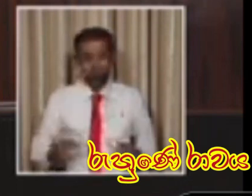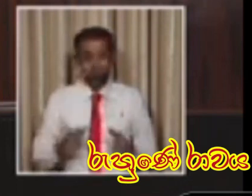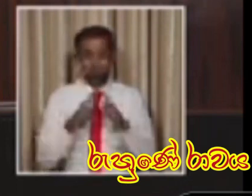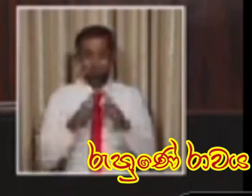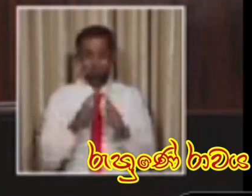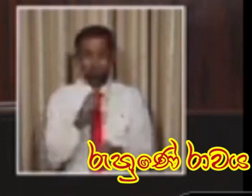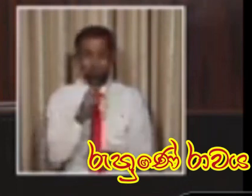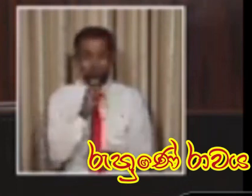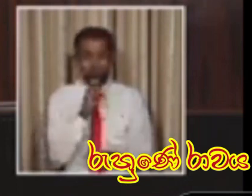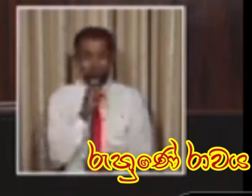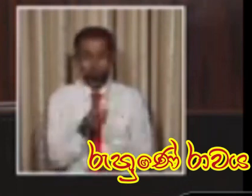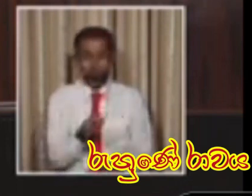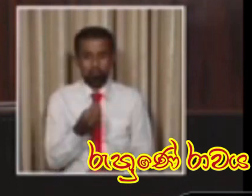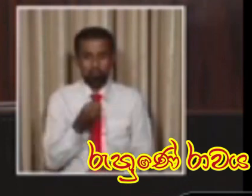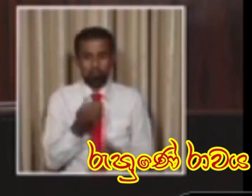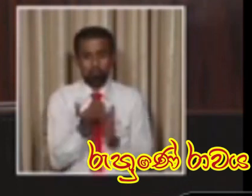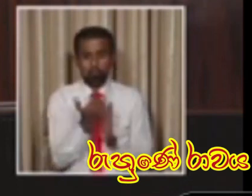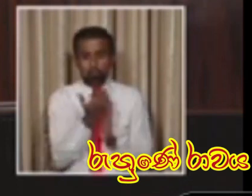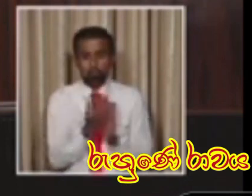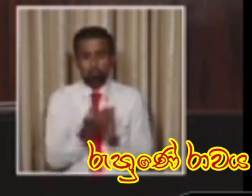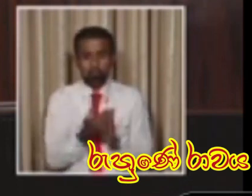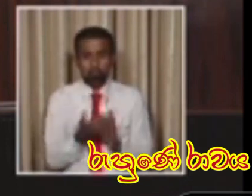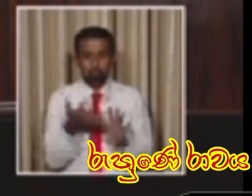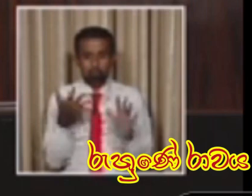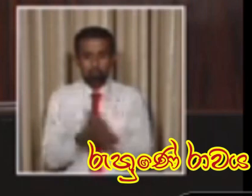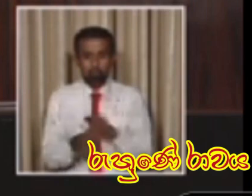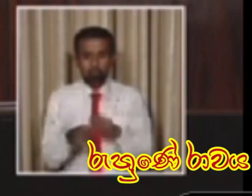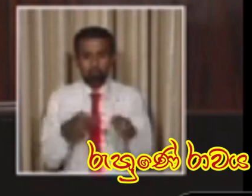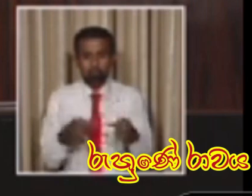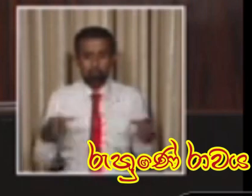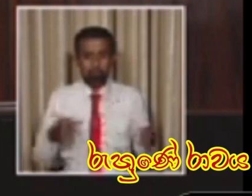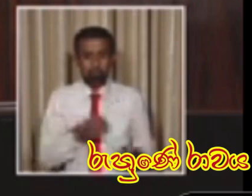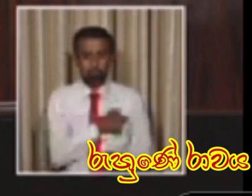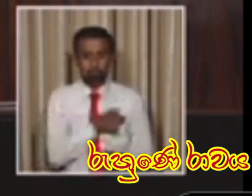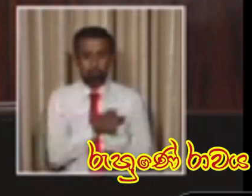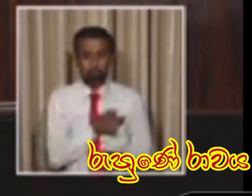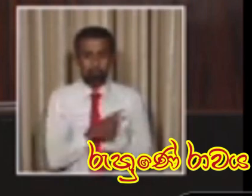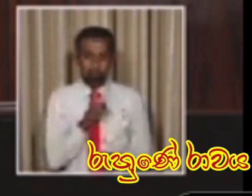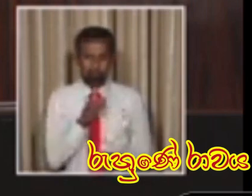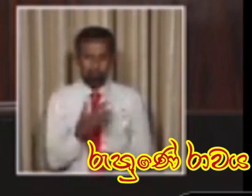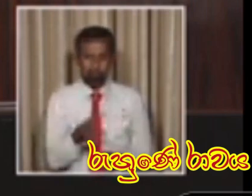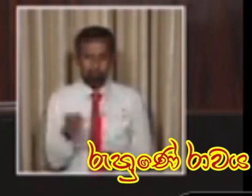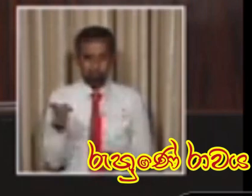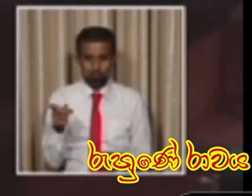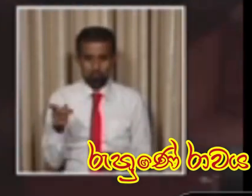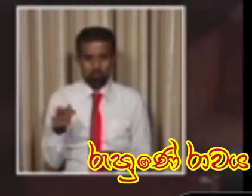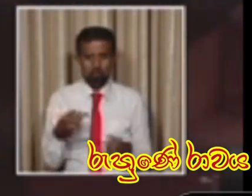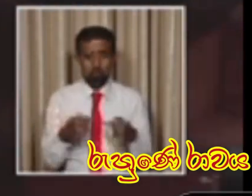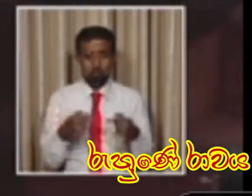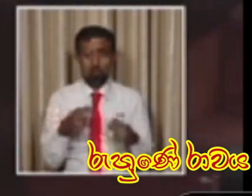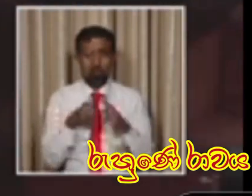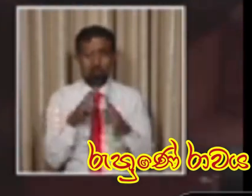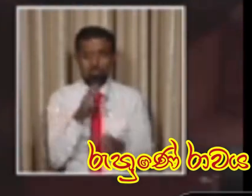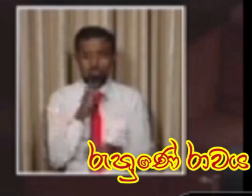අධිකරණයේ ලබා දීපු අර්ථකථනය වැරදි විදියට විපක්ෂ නායකතුමා විසින් අර්ථකථනය කරනවා. විශේෂයෙන්ම ශ්‍රේෂ්ඨාධිකරණයේ